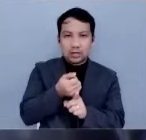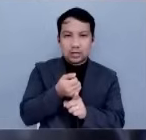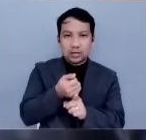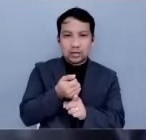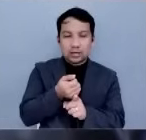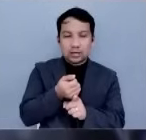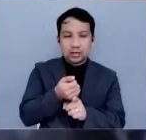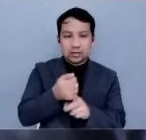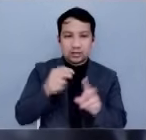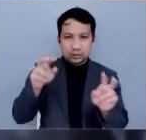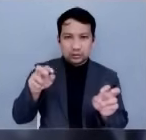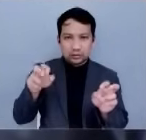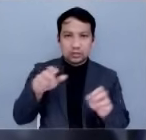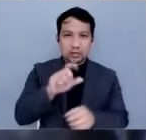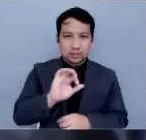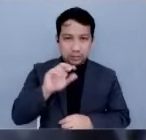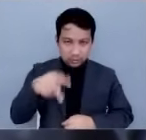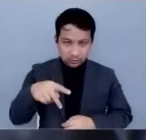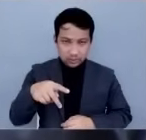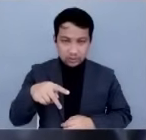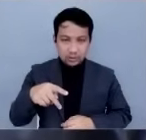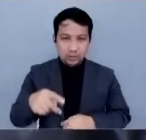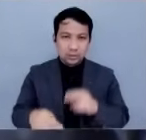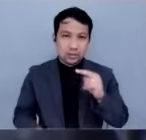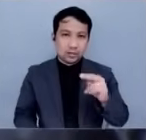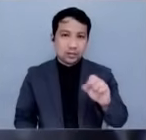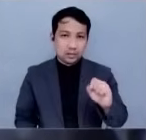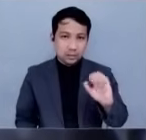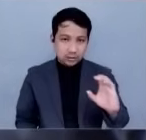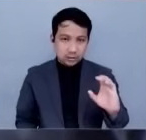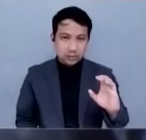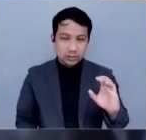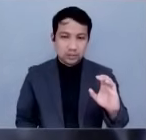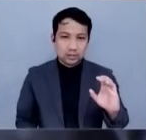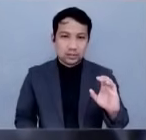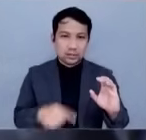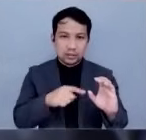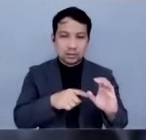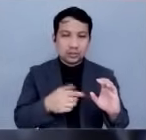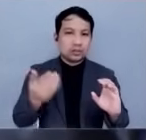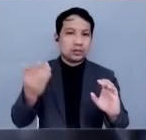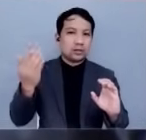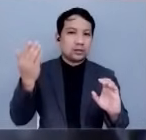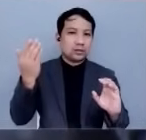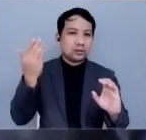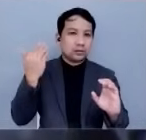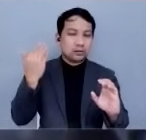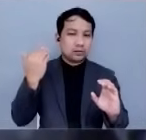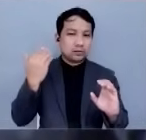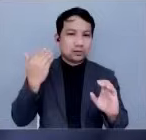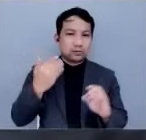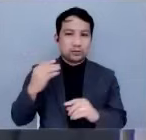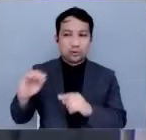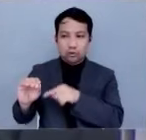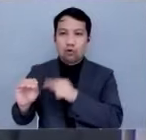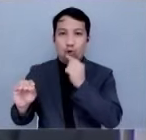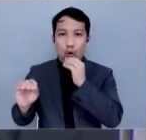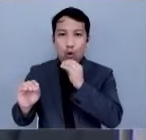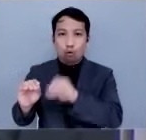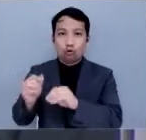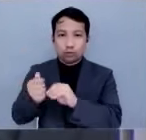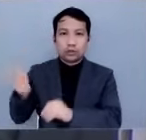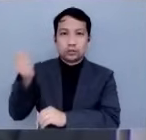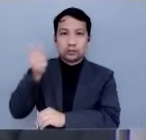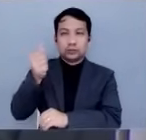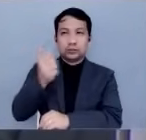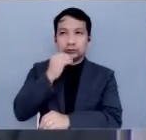the Philippines and National Security Council, that was the directive ng editor na yon. Paglilinaw naman ni